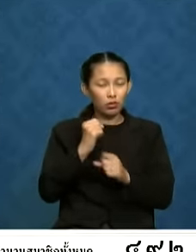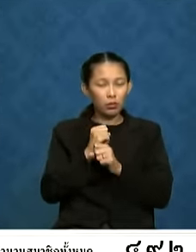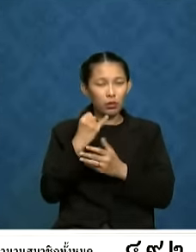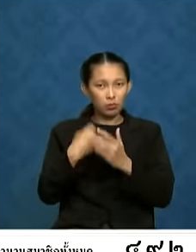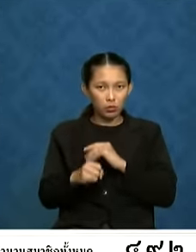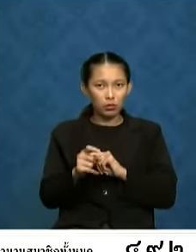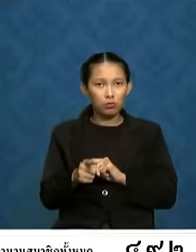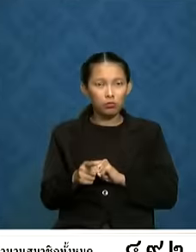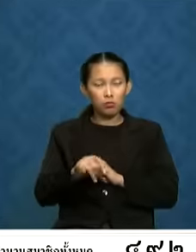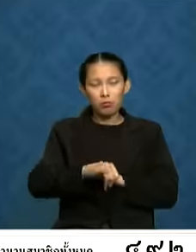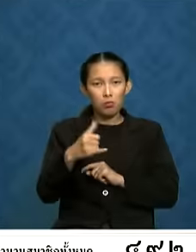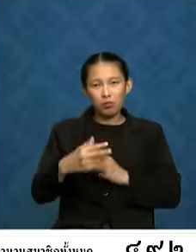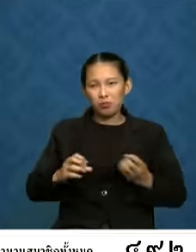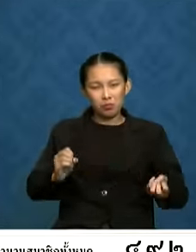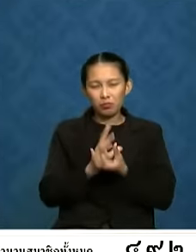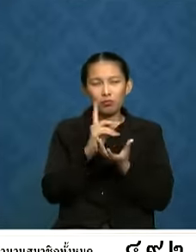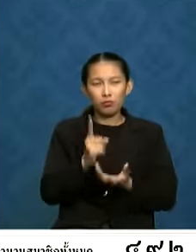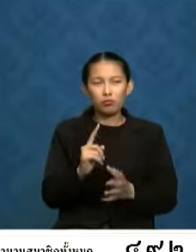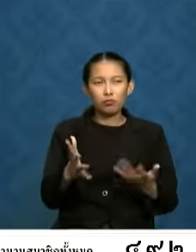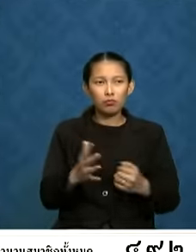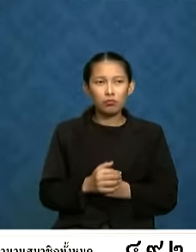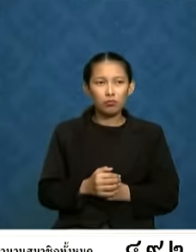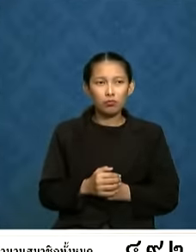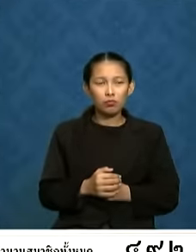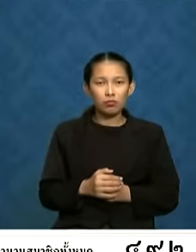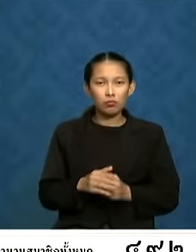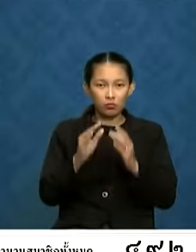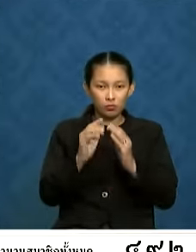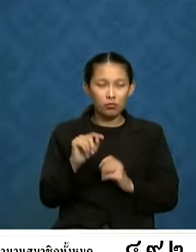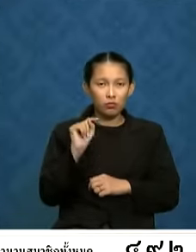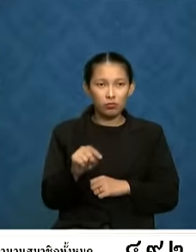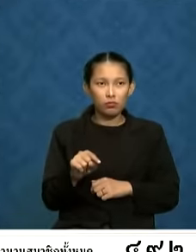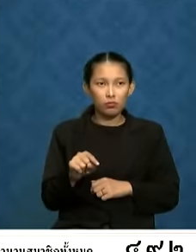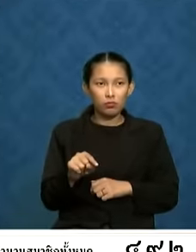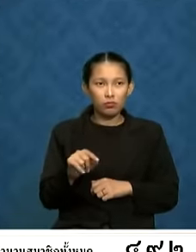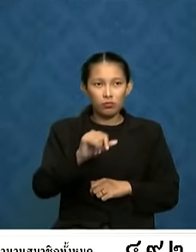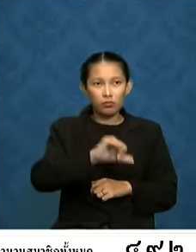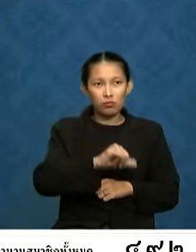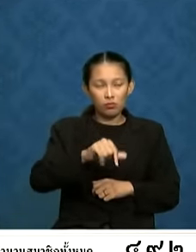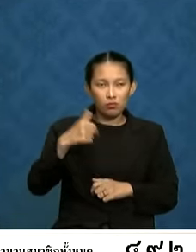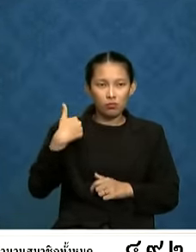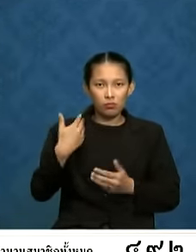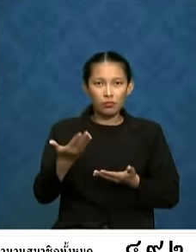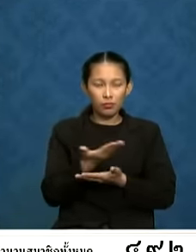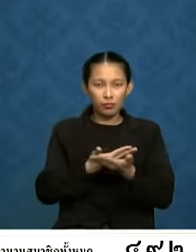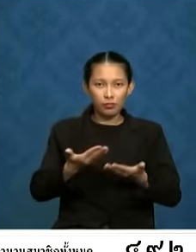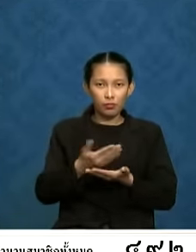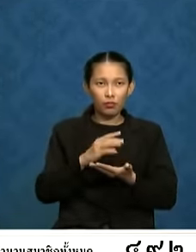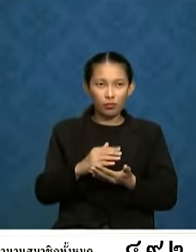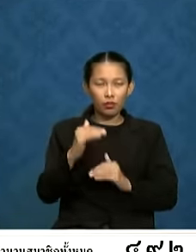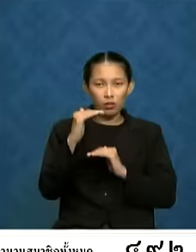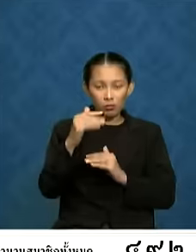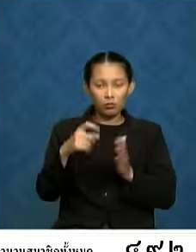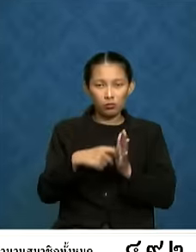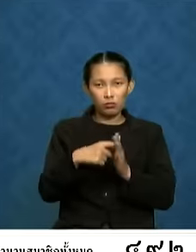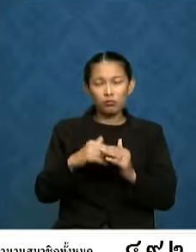กล่าวอาจจะไม่ได้รุนแรงขนาดนั้นกรณีในลักษณะแบบนี้นะครับเราก็อาจจะไปพิจารณาว่าการกำหนดเงื่อนไขก็